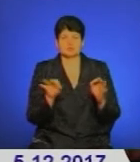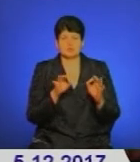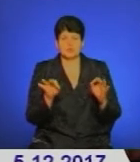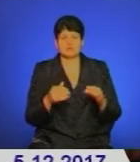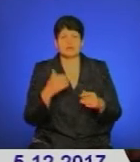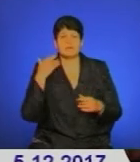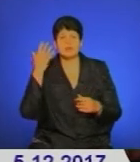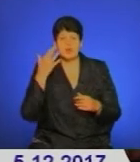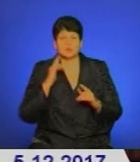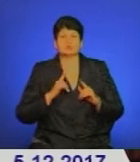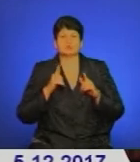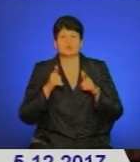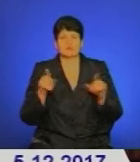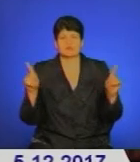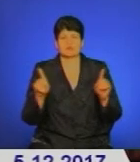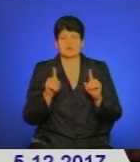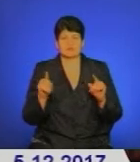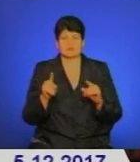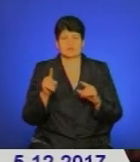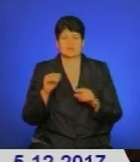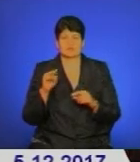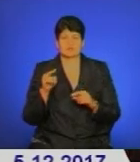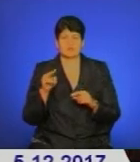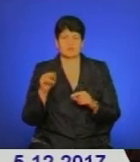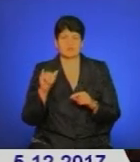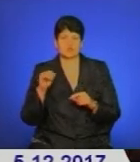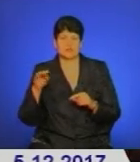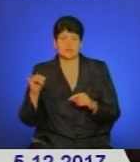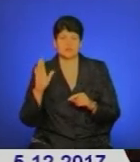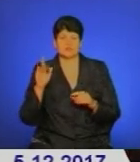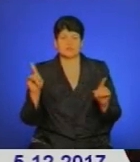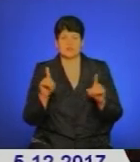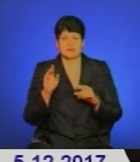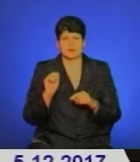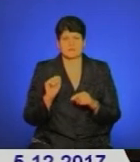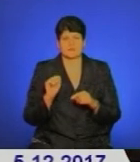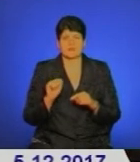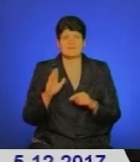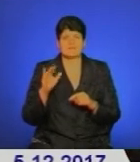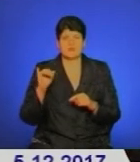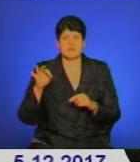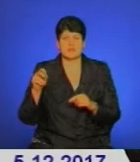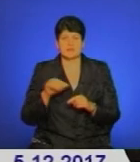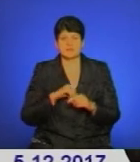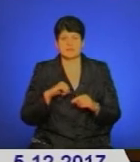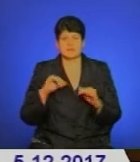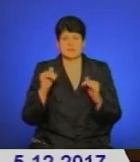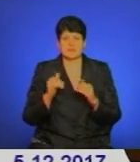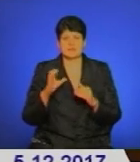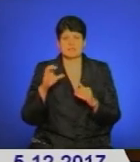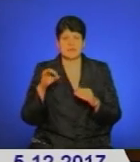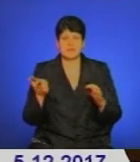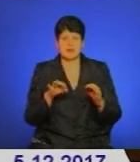мрію поступити в музичне училище і бути музикантом. Віолета – одна із наймолодших учасниць конкурсу. Скрипальці лише